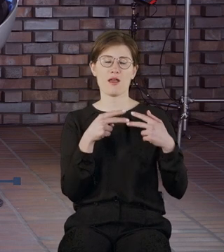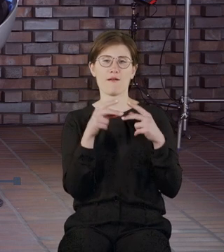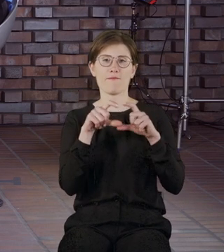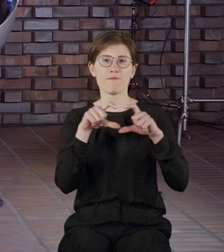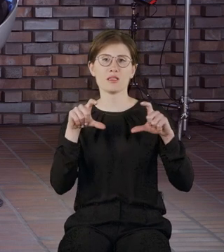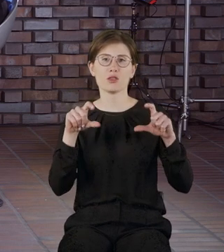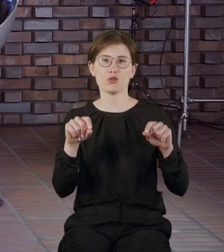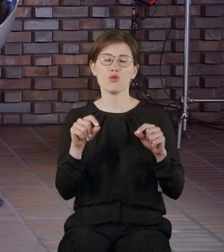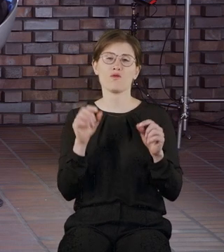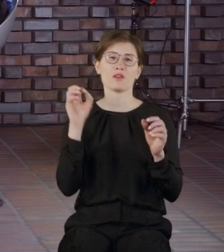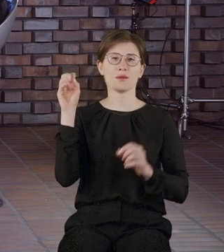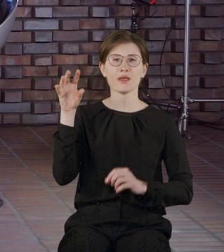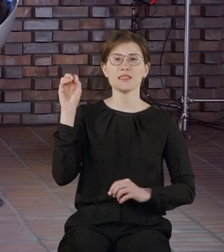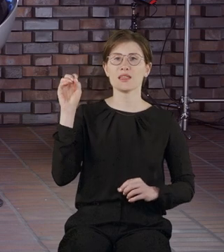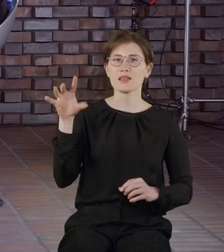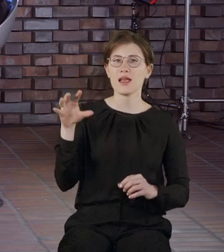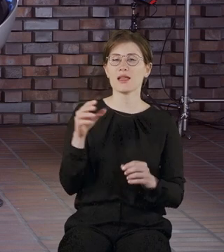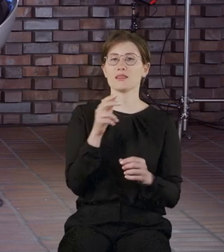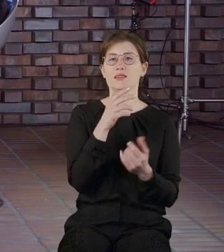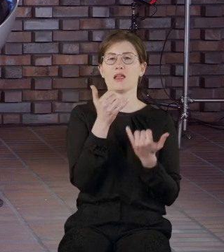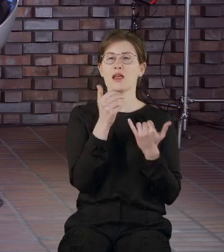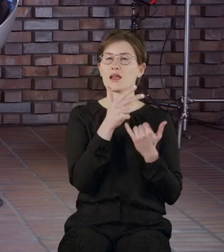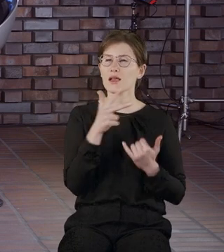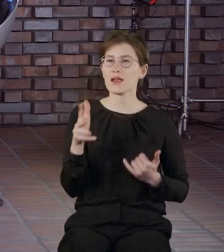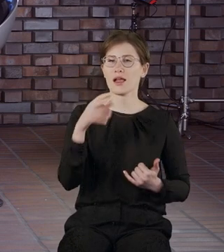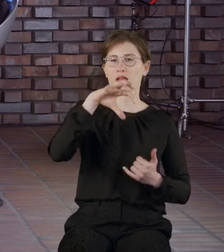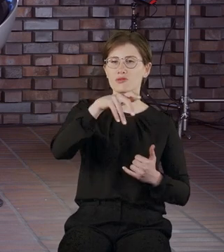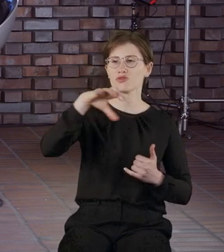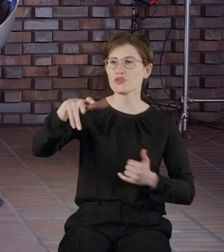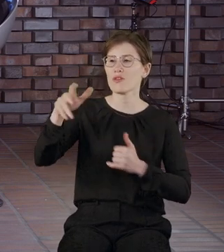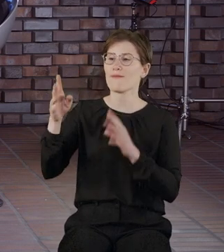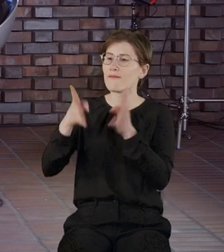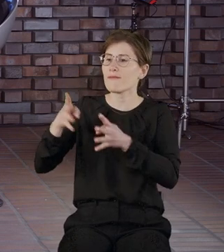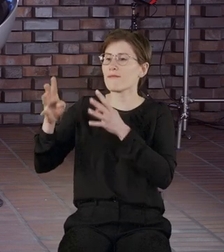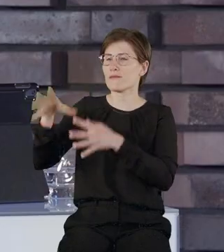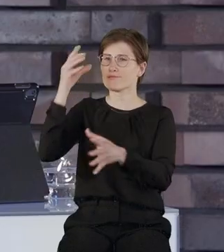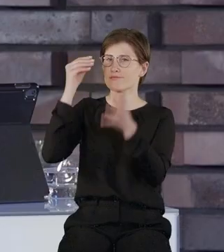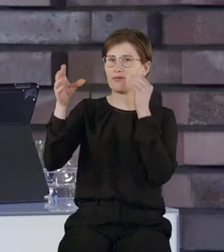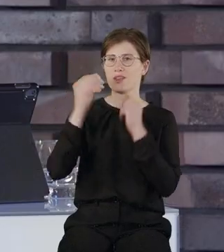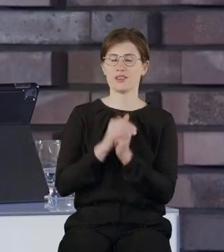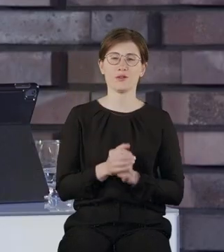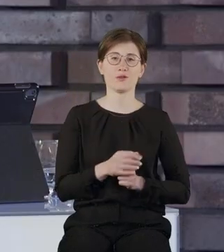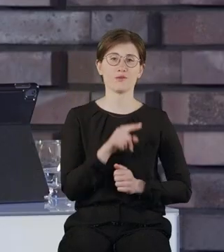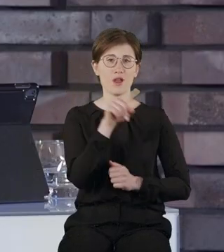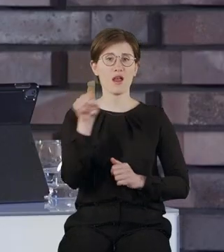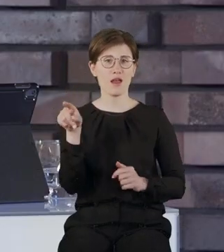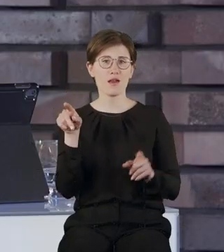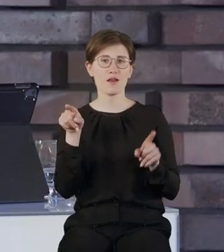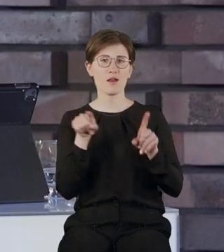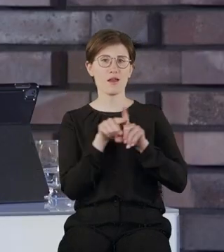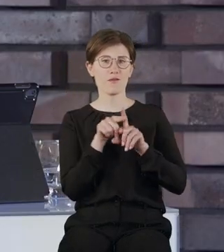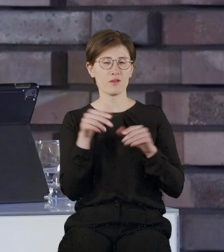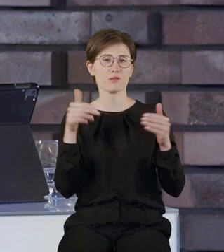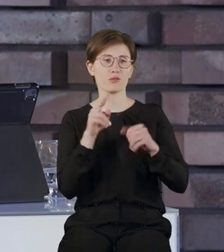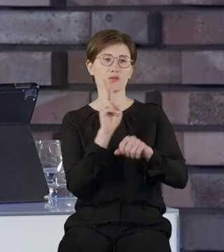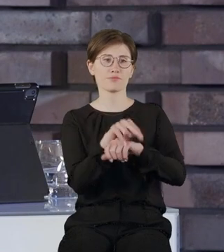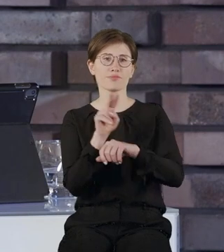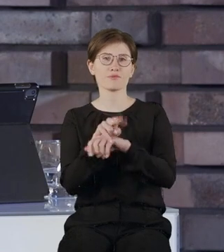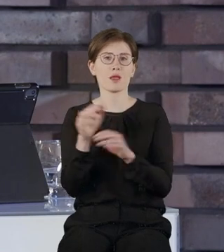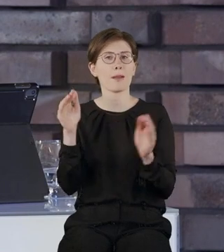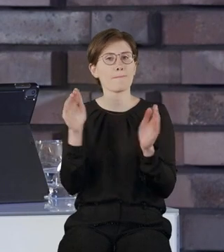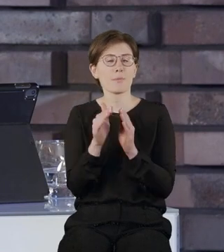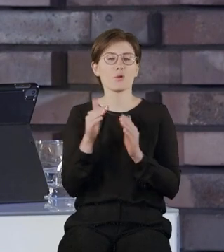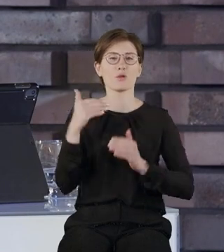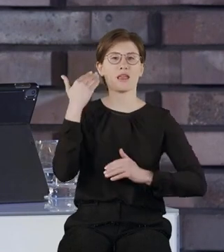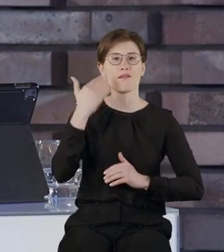filmowe i prezentacje o każdym wydziale jednostki dydaktycznej Uniwersytetu Śląskiego. Będziecie mogli również uczestniczyć w mini wykładach, które